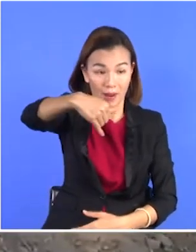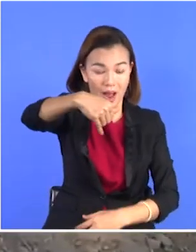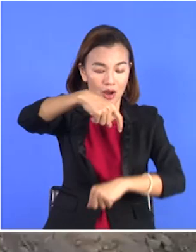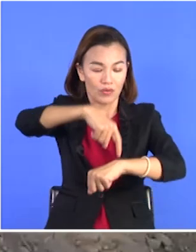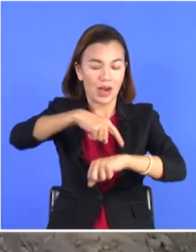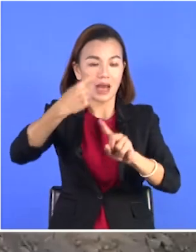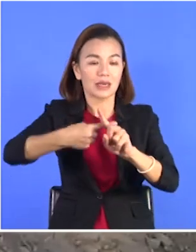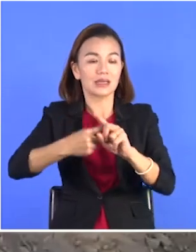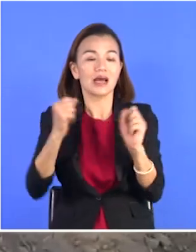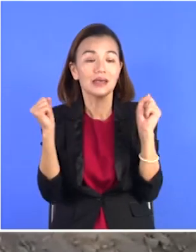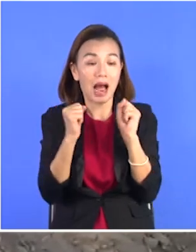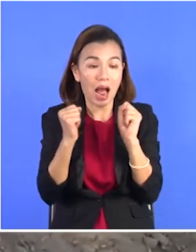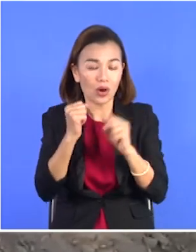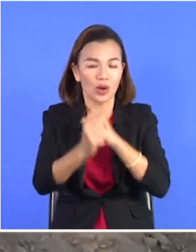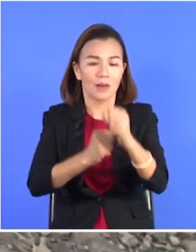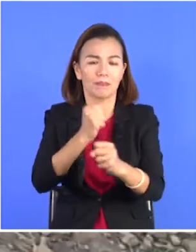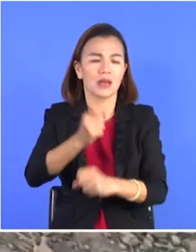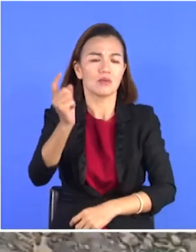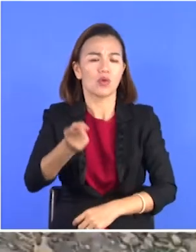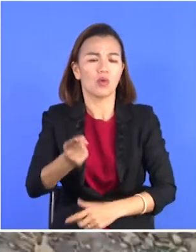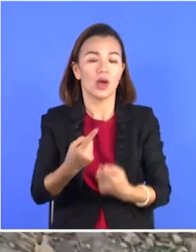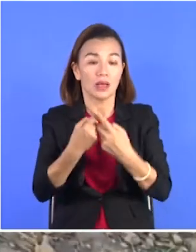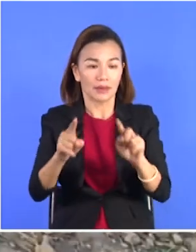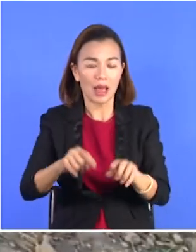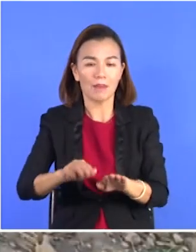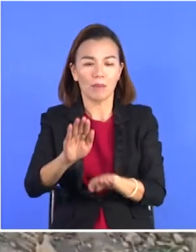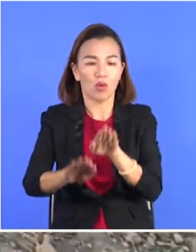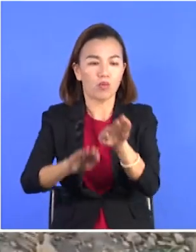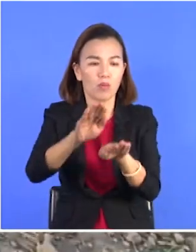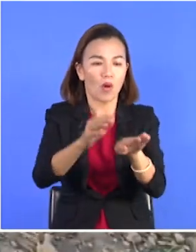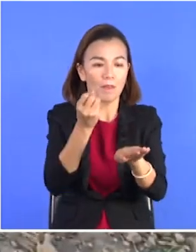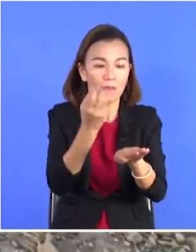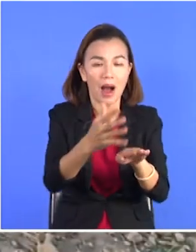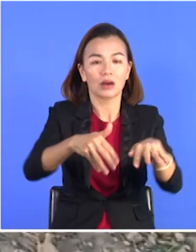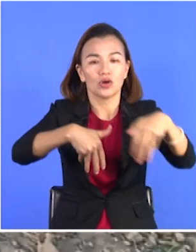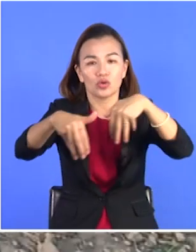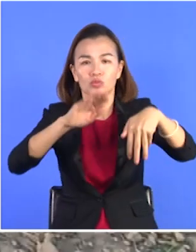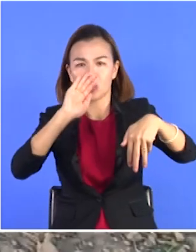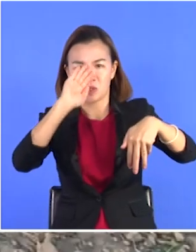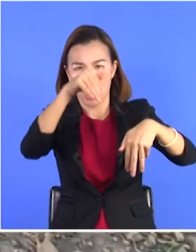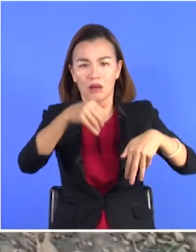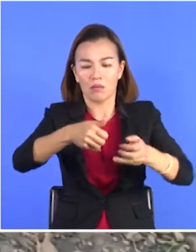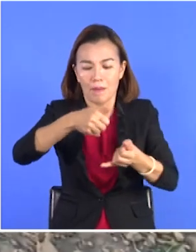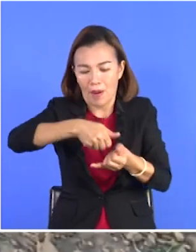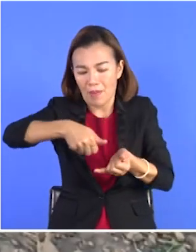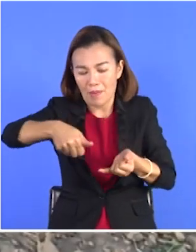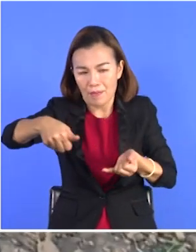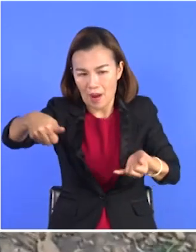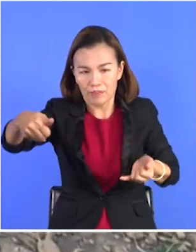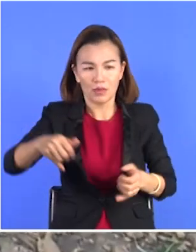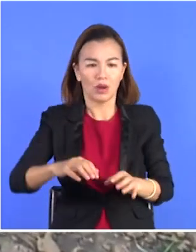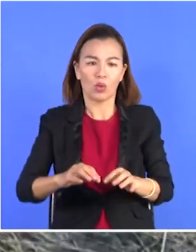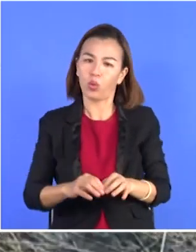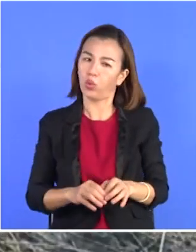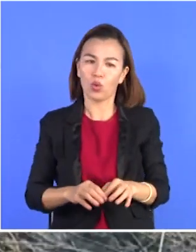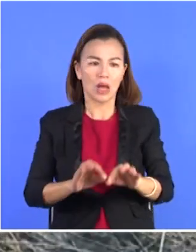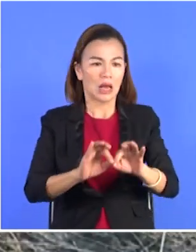หนาวเป็นประจำทุกปีแต่ปีนี้ออกมาได้เยอะหน่อยสงสัยเค้าเรียกว่าประชประชากรช้างมันมากว่าอย่างนั้นและก็ออกมาไกลมากกว่าผกติ